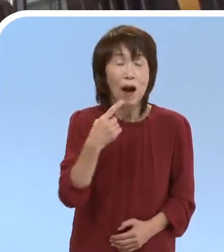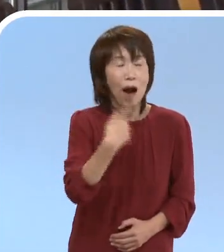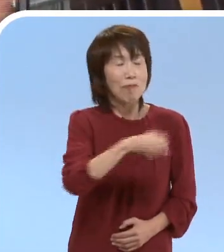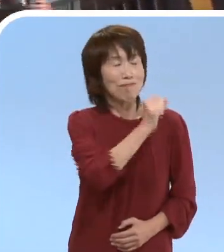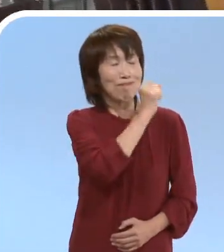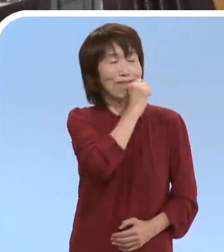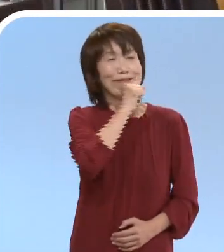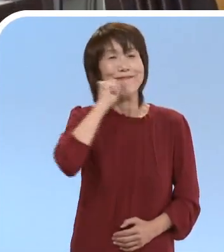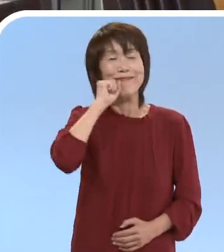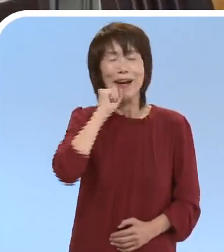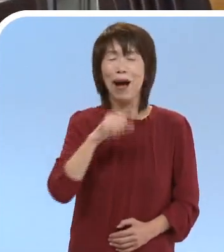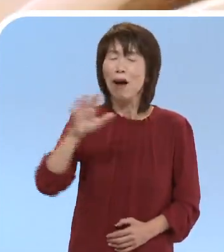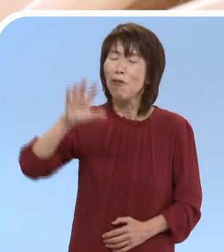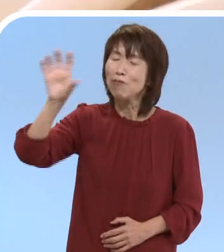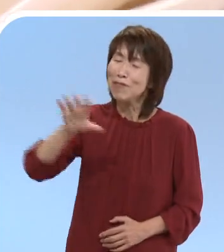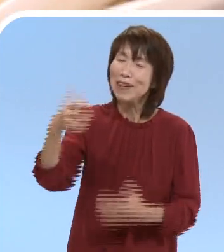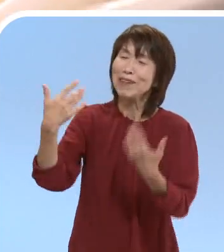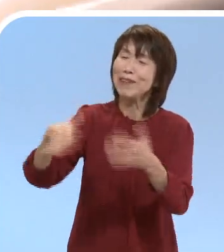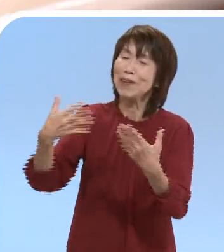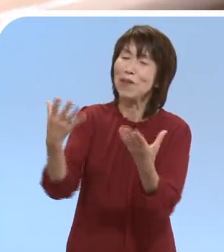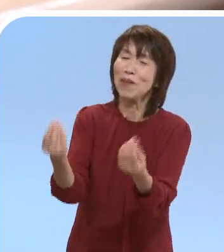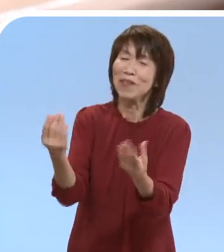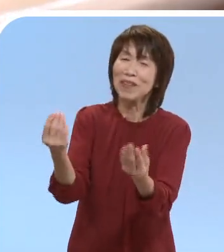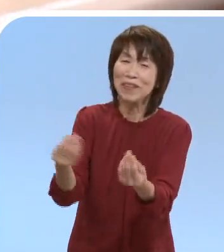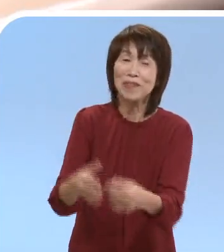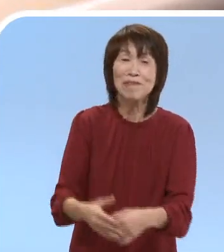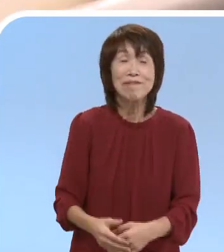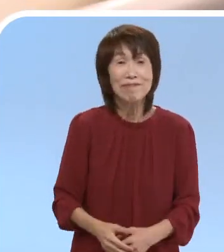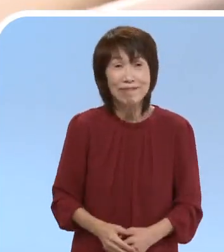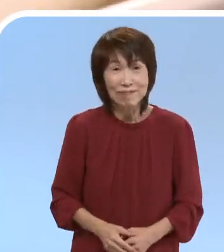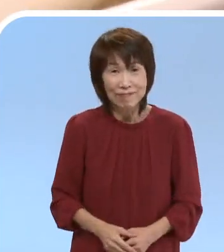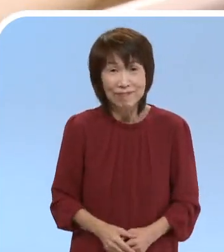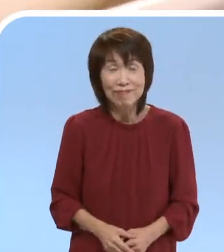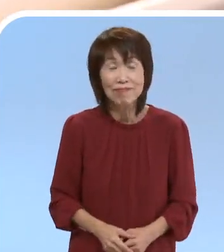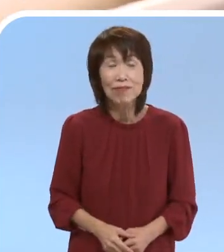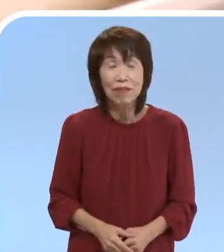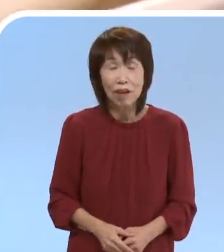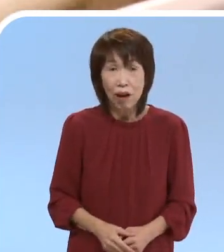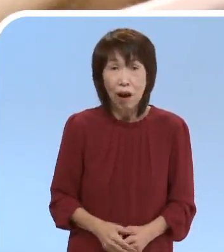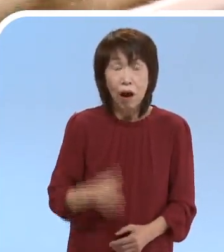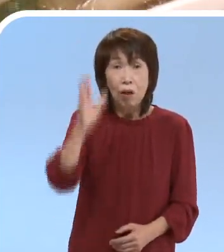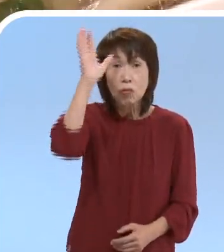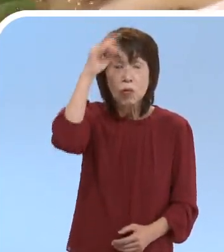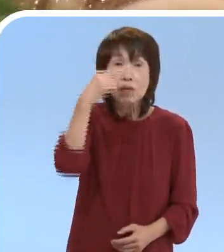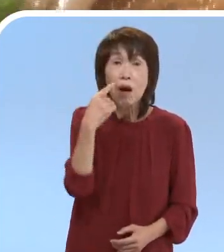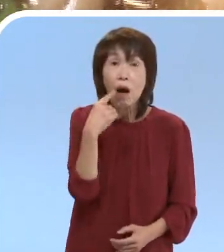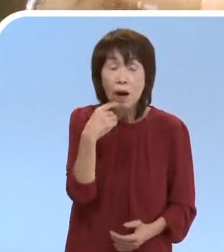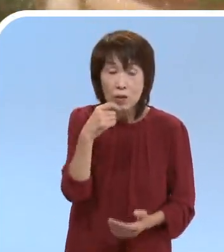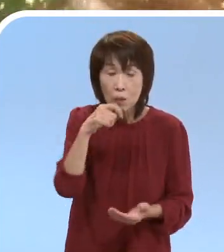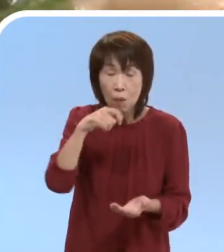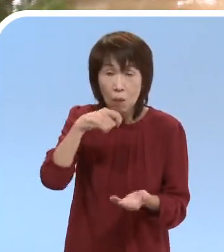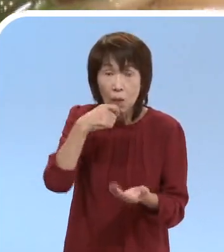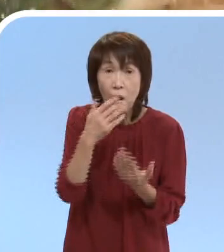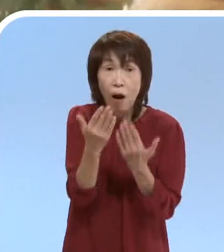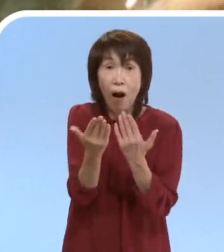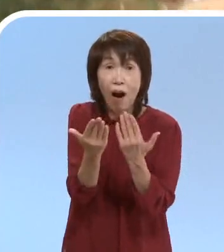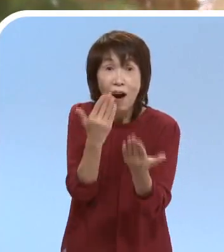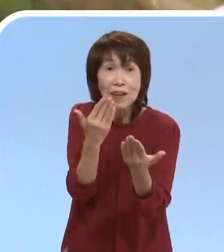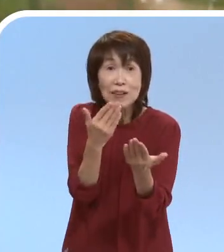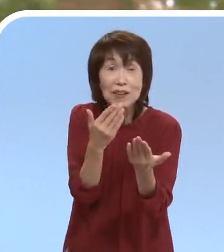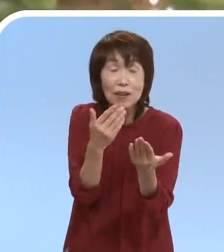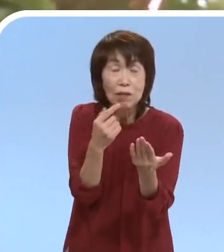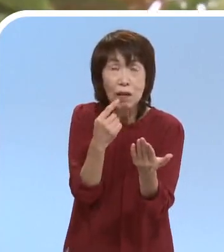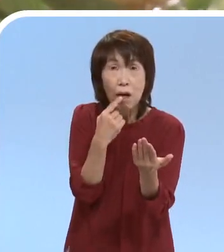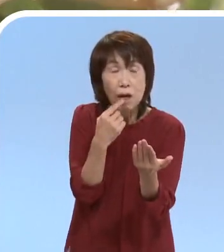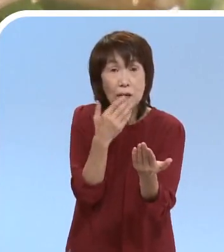うまっ す。もうええわ、 すごい、 旨味、思った以上じゃない、この鶏の旨味の強さが。 やっぱり